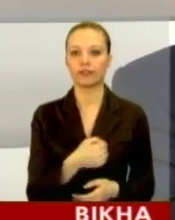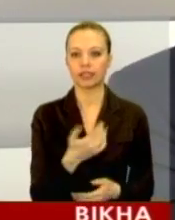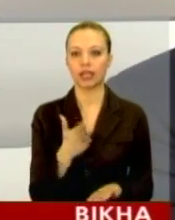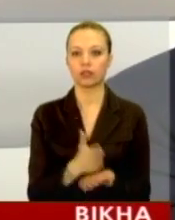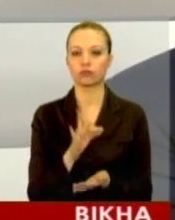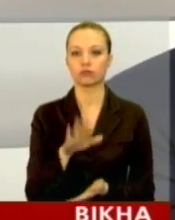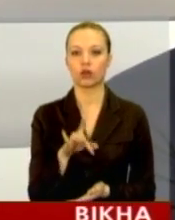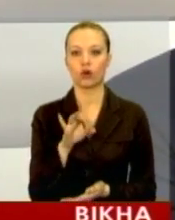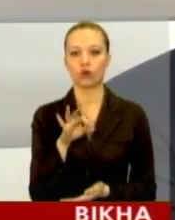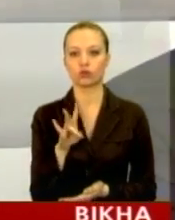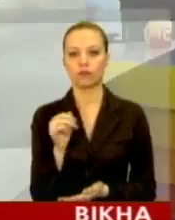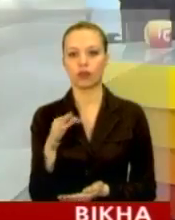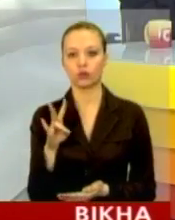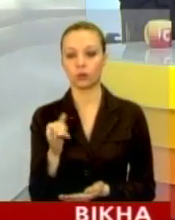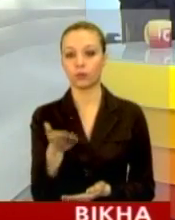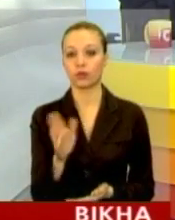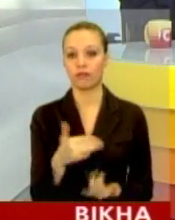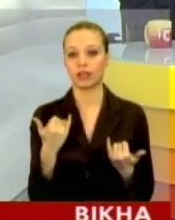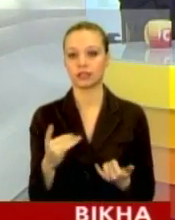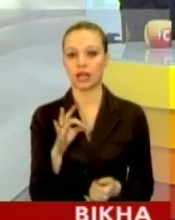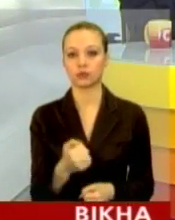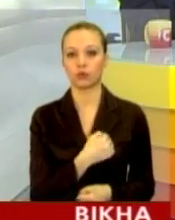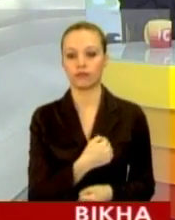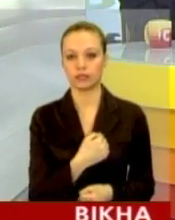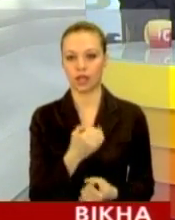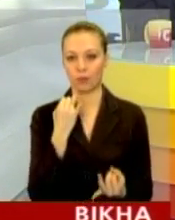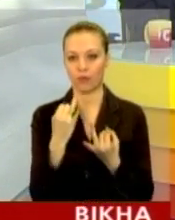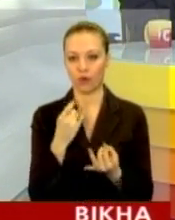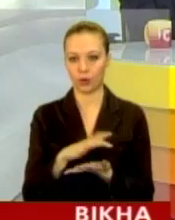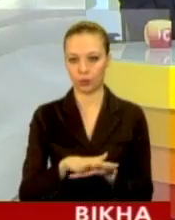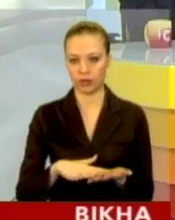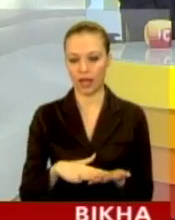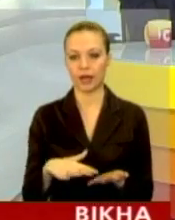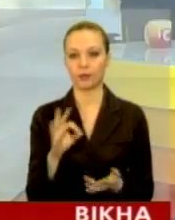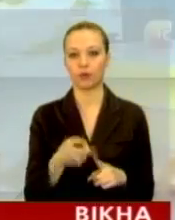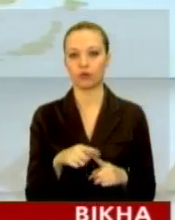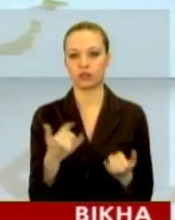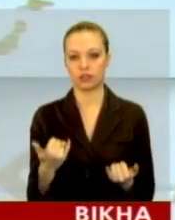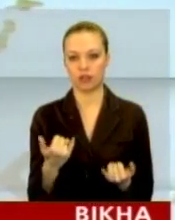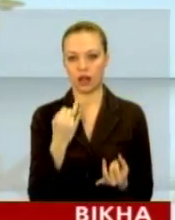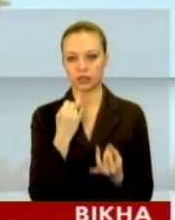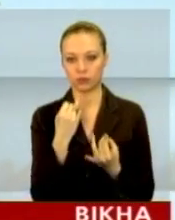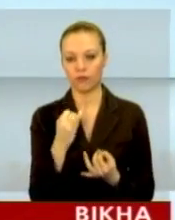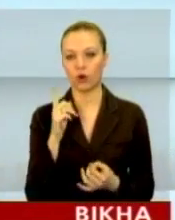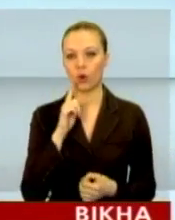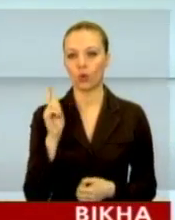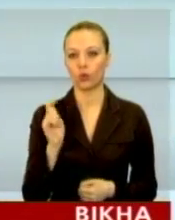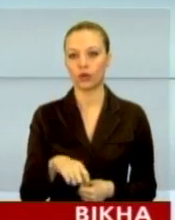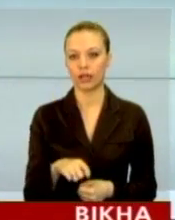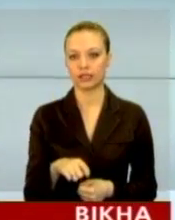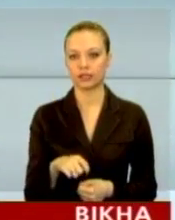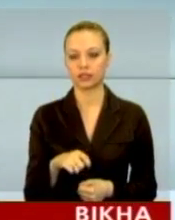в Ростові-на-Дону? От давайте зараз якраз про війська поговоримо далі, про це йде мова.